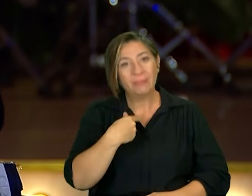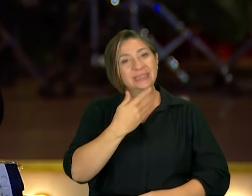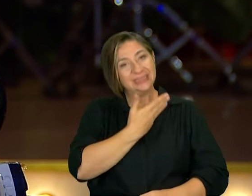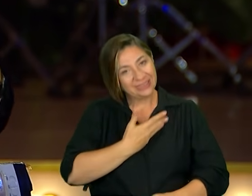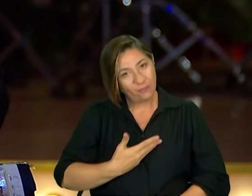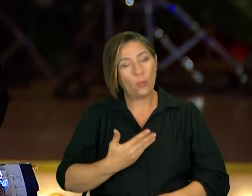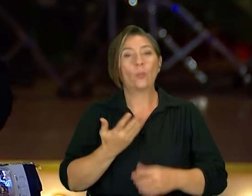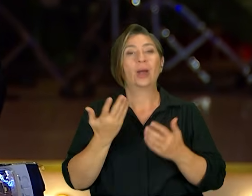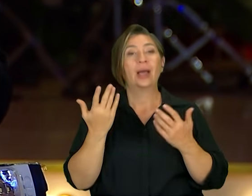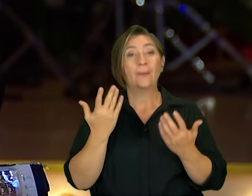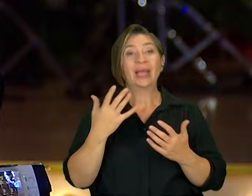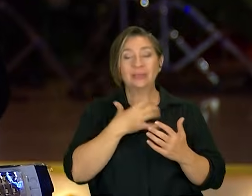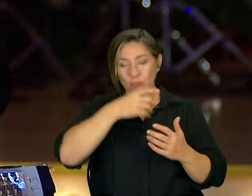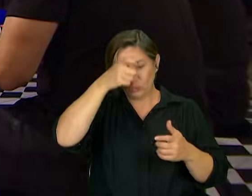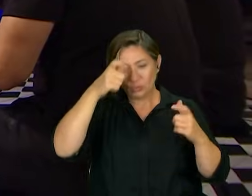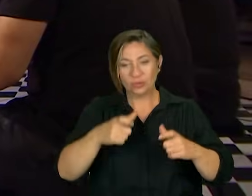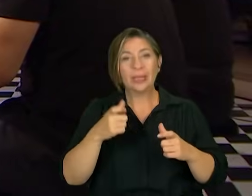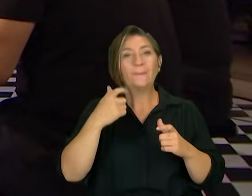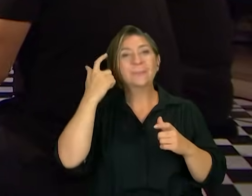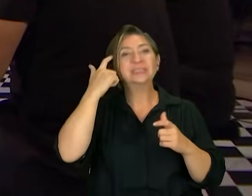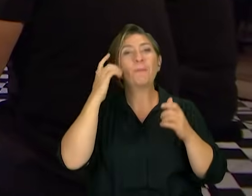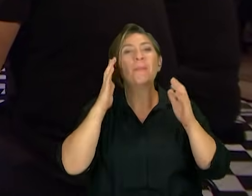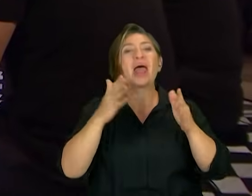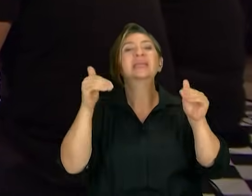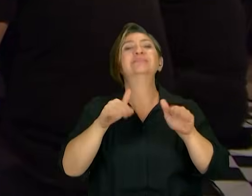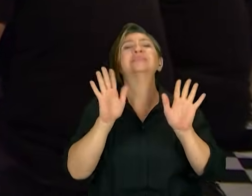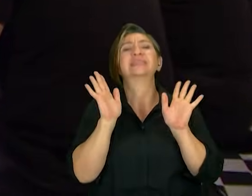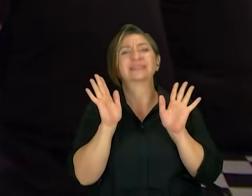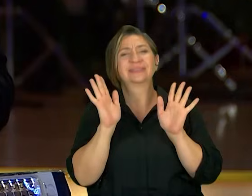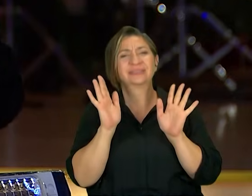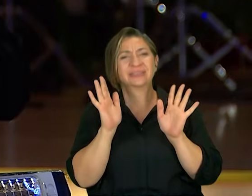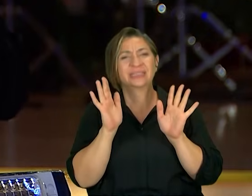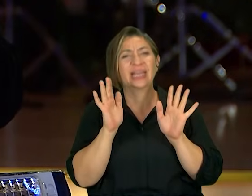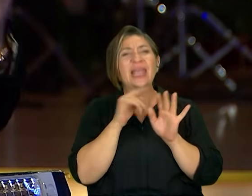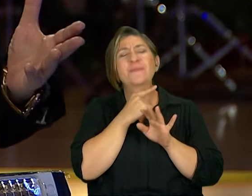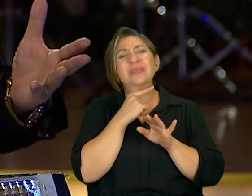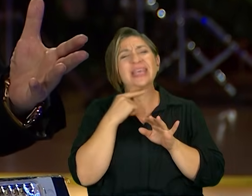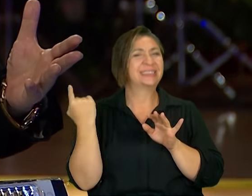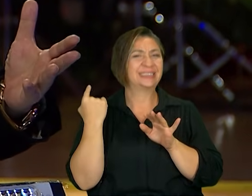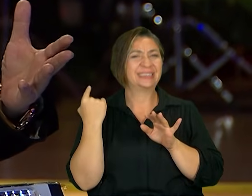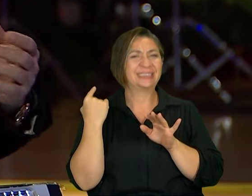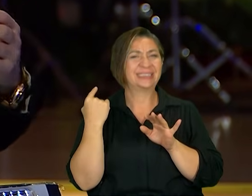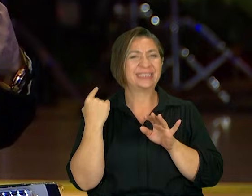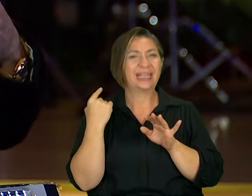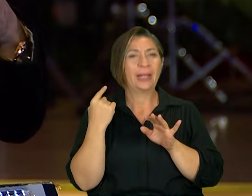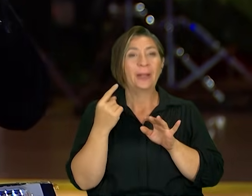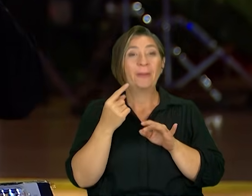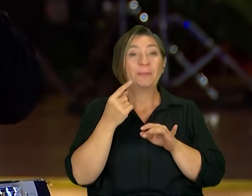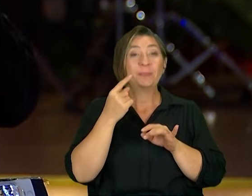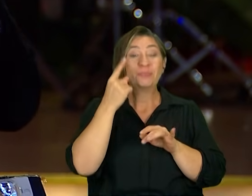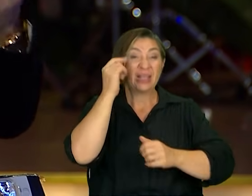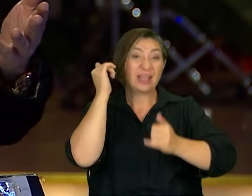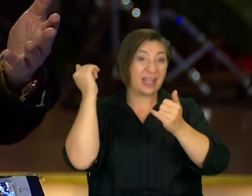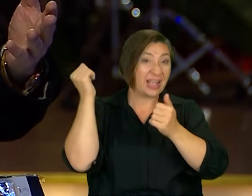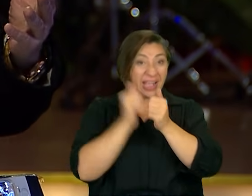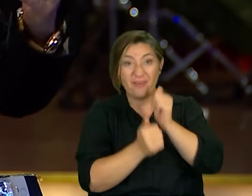seviyorum, sayıyorum. Yani kendi memleketimde başımın belaya girmesine imkan yok. İmkan yok. Yani bir